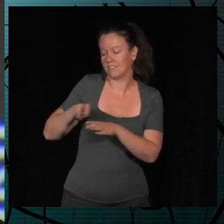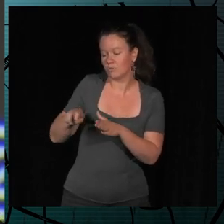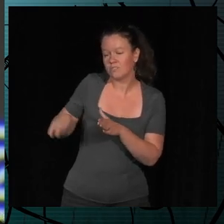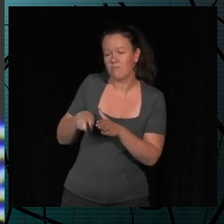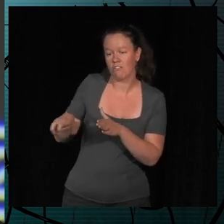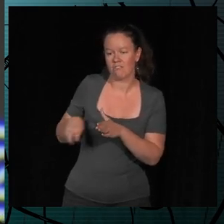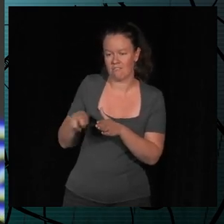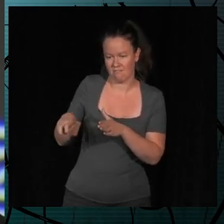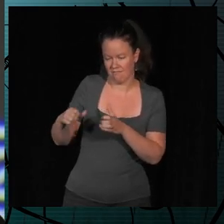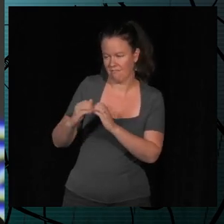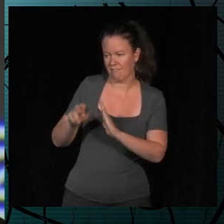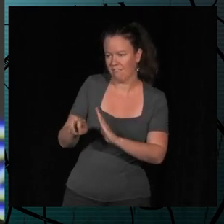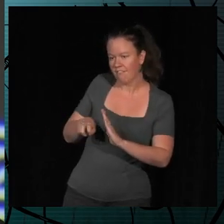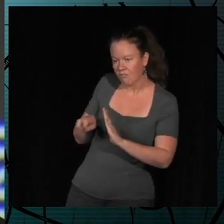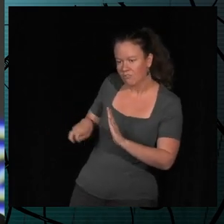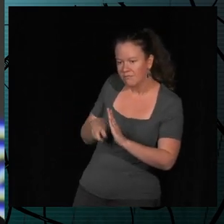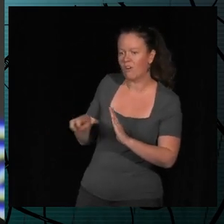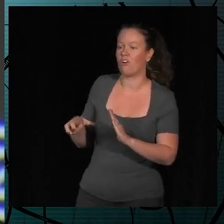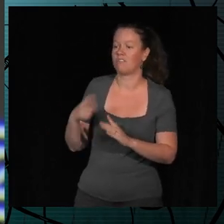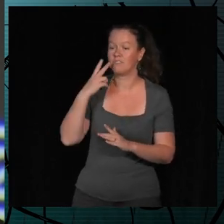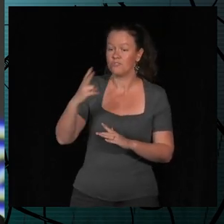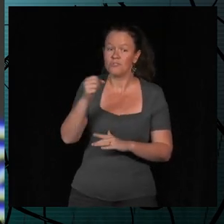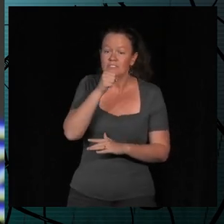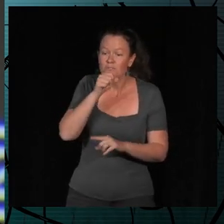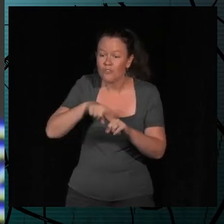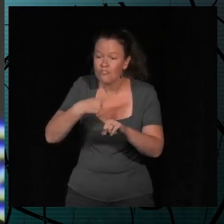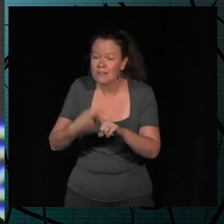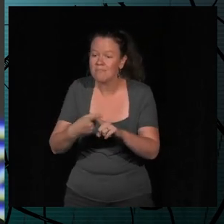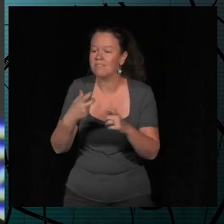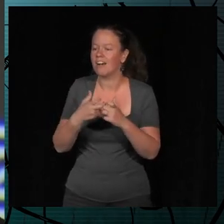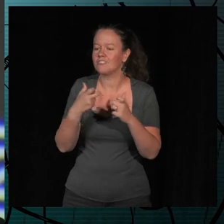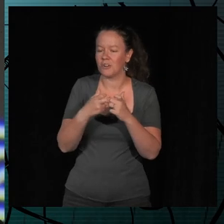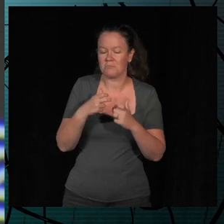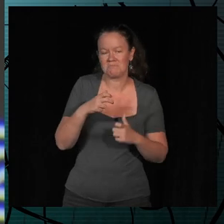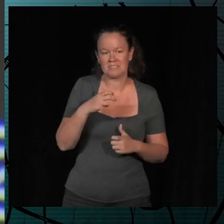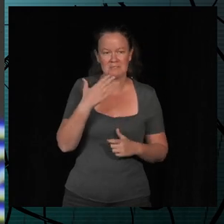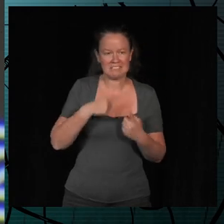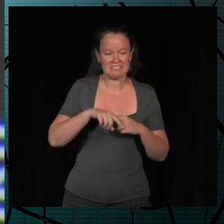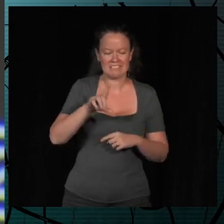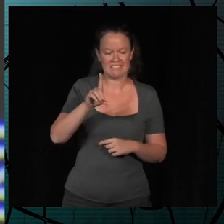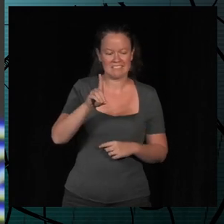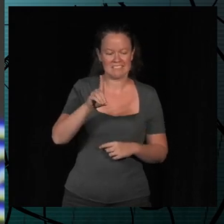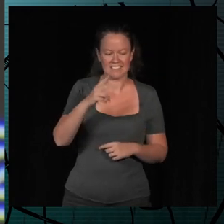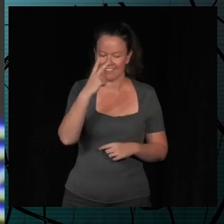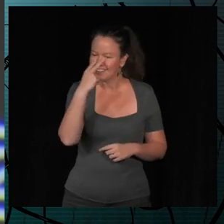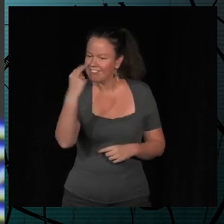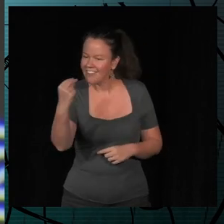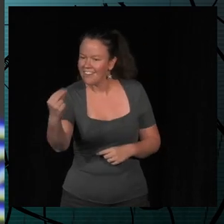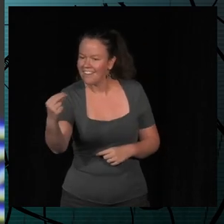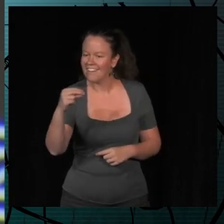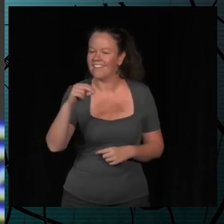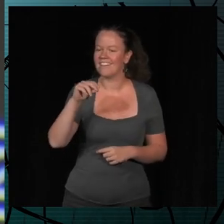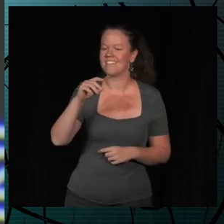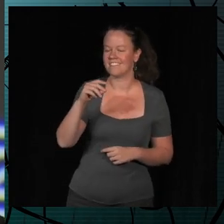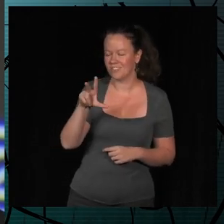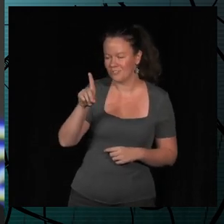la pandémie les vieux de funess les vieux Fernandel les gens on regardé ça beaucoup on regarde ça en famille et donc du coup c'est vachement